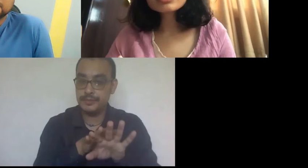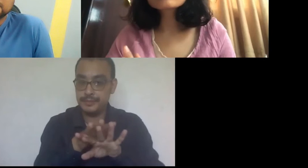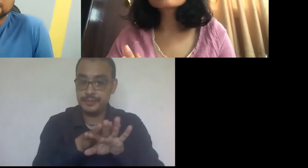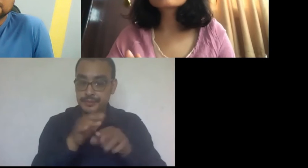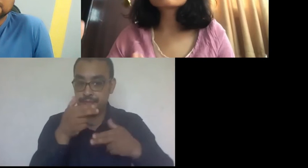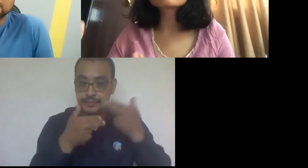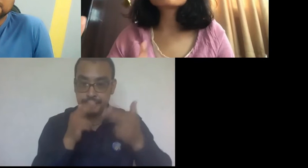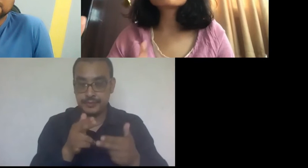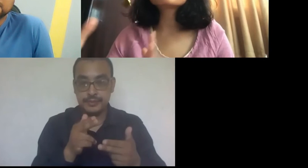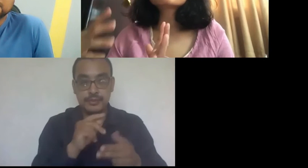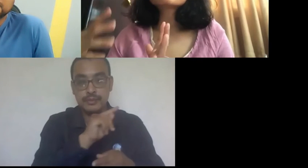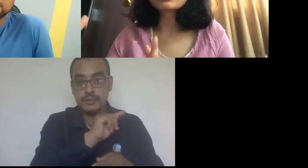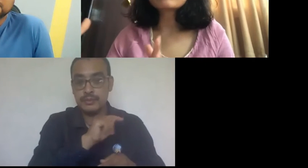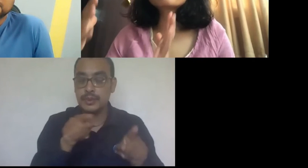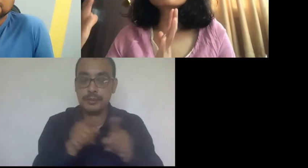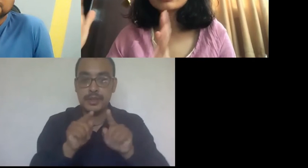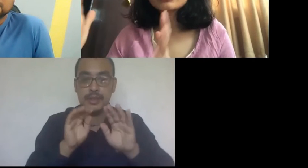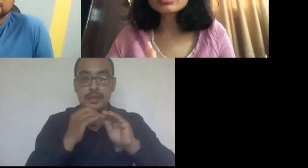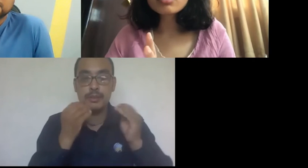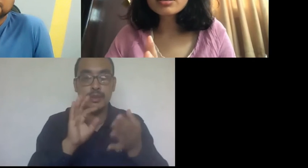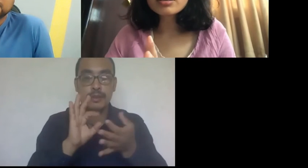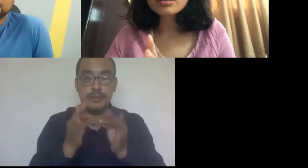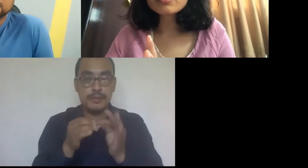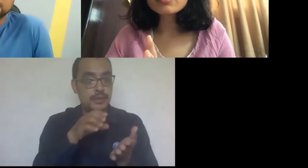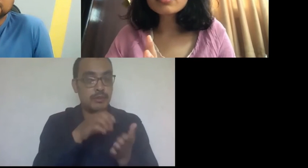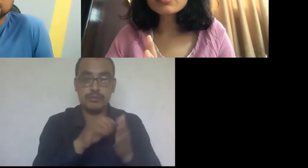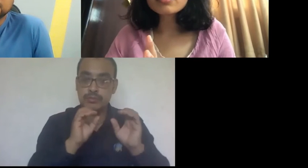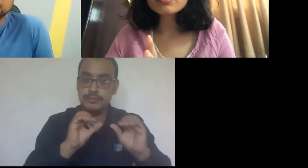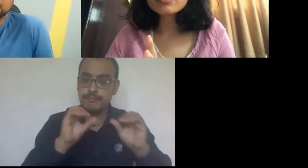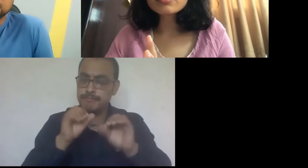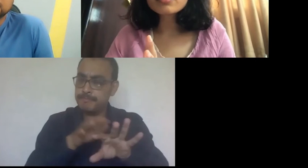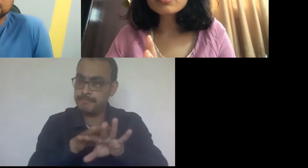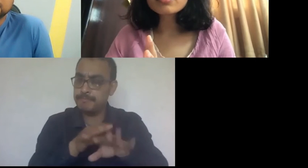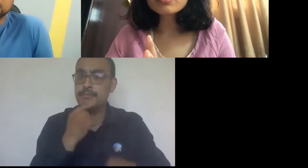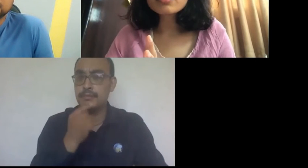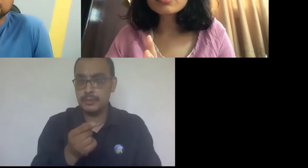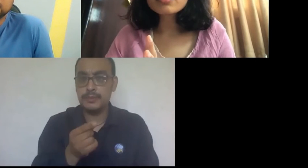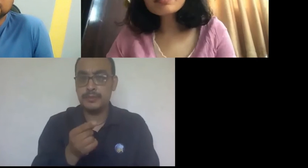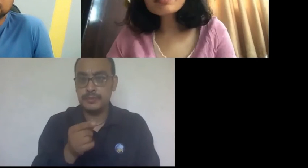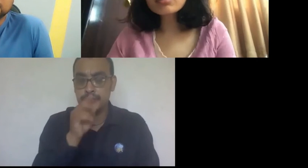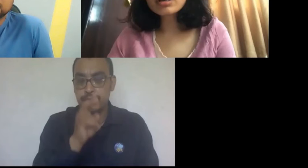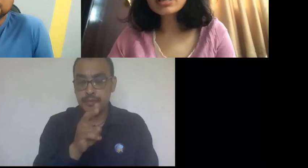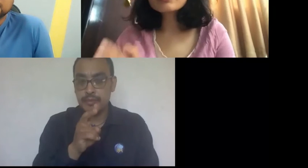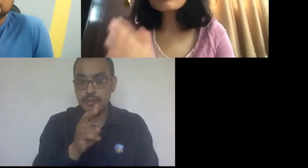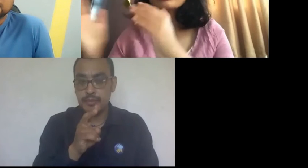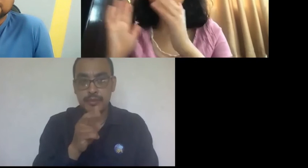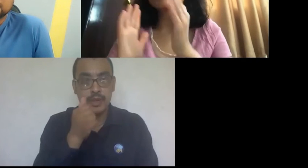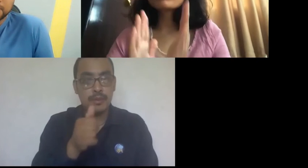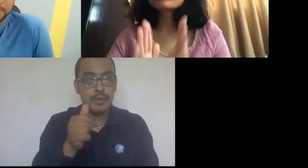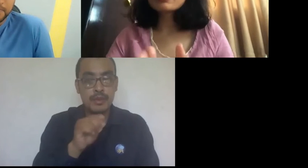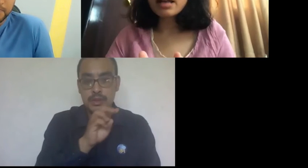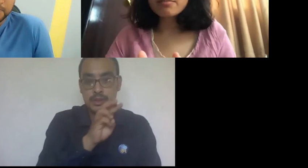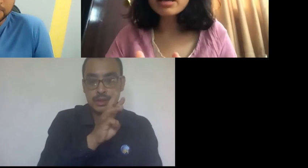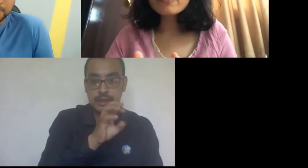कुनै पनि सोसियल मिडिया प्लेटफर्म धेरै चलाइरहेको छौँ भने होइन त्यसलाई अब म 30 मिनट्स